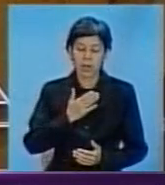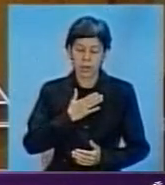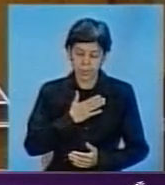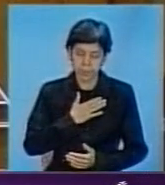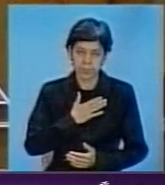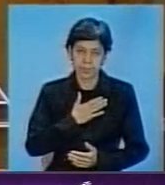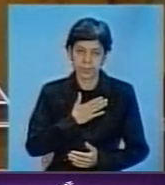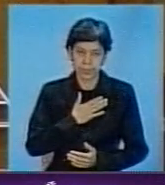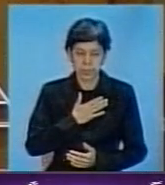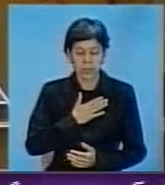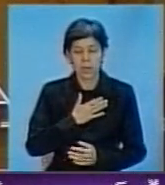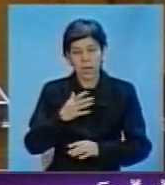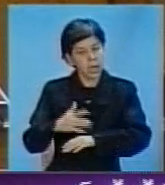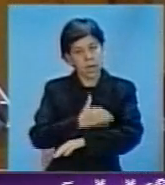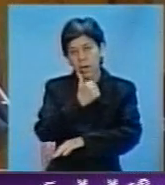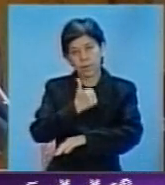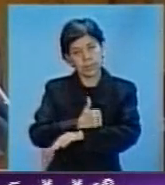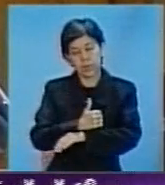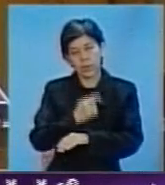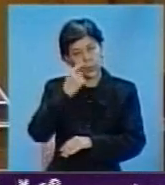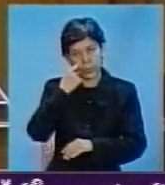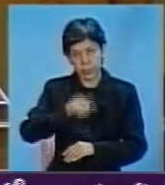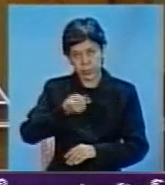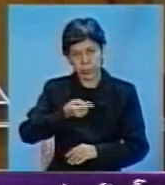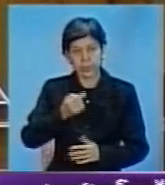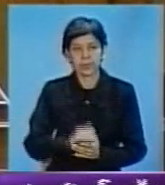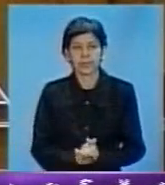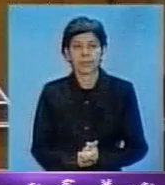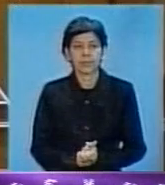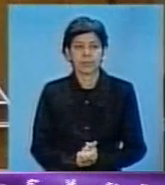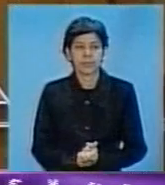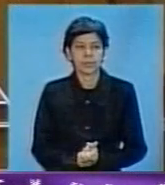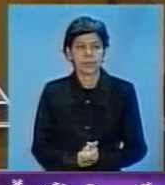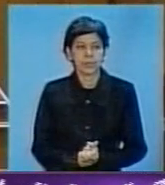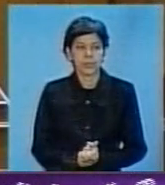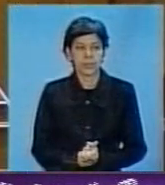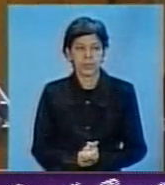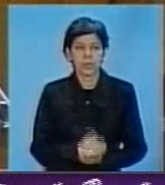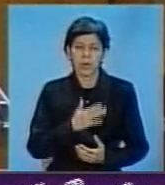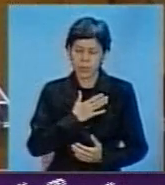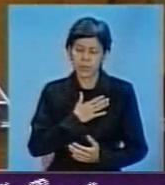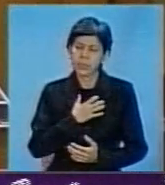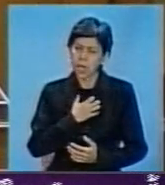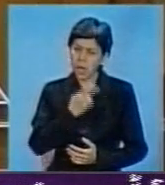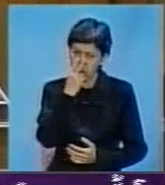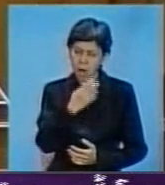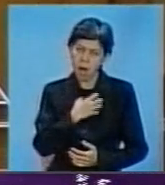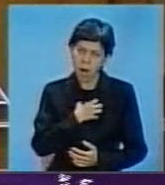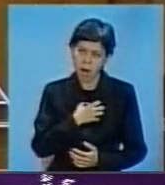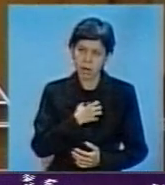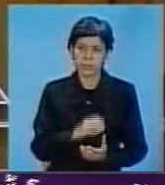ผมก็ยังจะคงเป็นนักการเมืองในระบบนี้สิ่งที่ผมปรารถนาจะเห็นก็คือว่